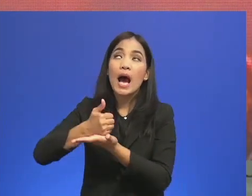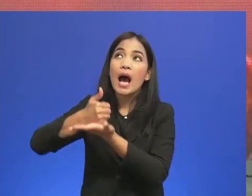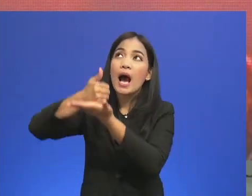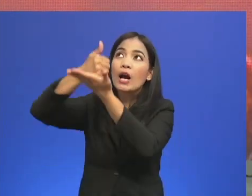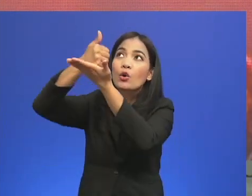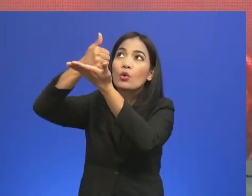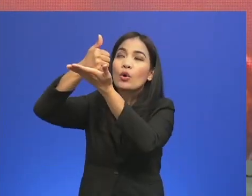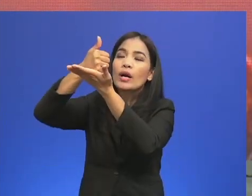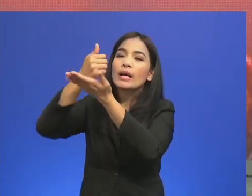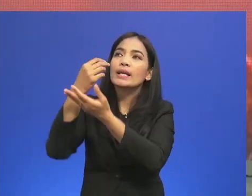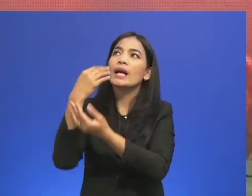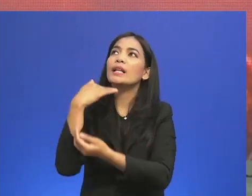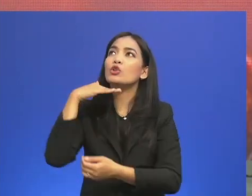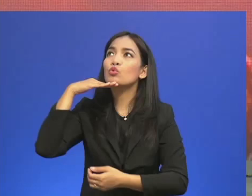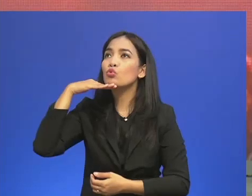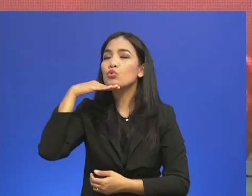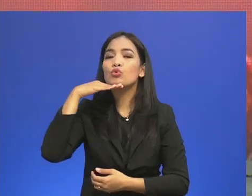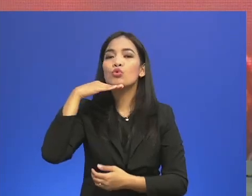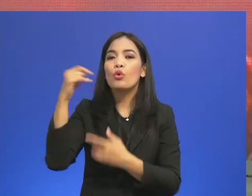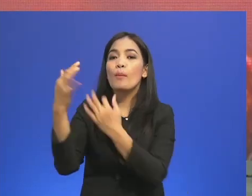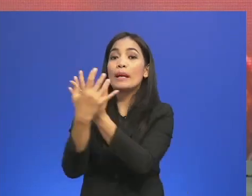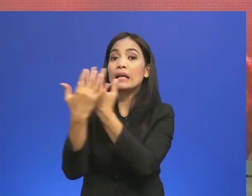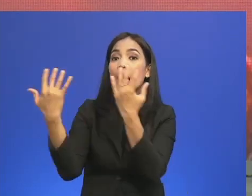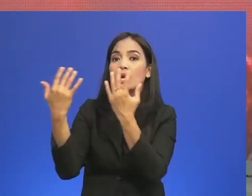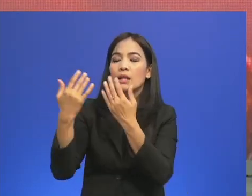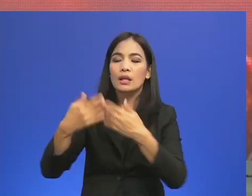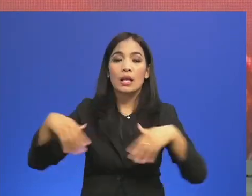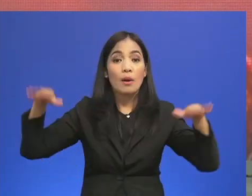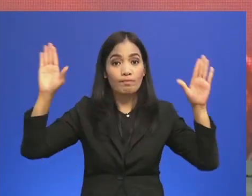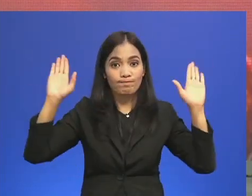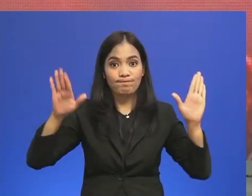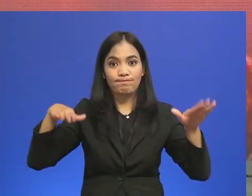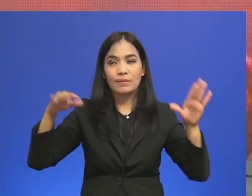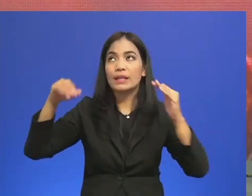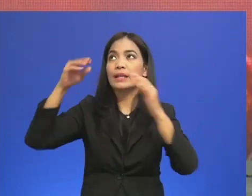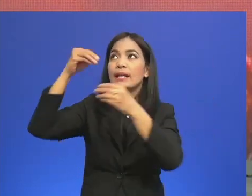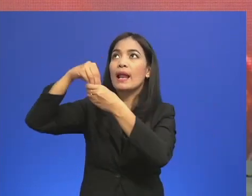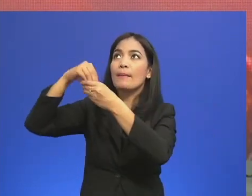para malaikat di surga dan penghuni surga.